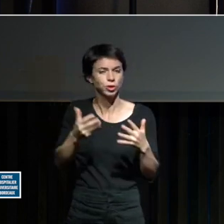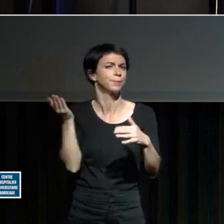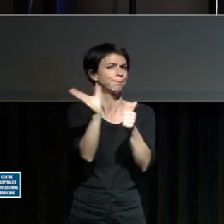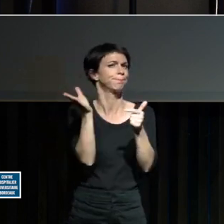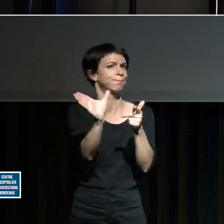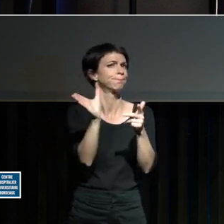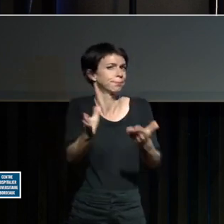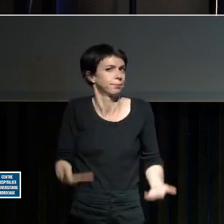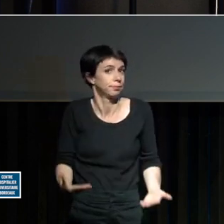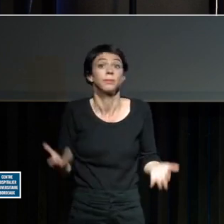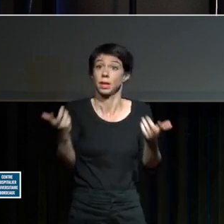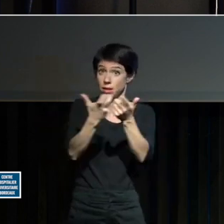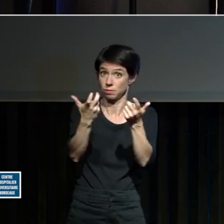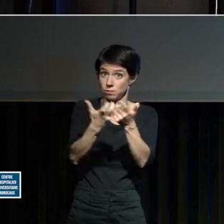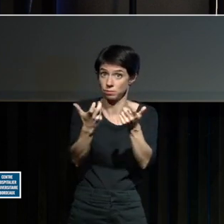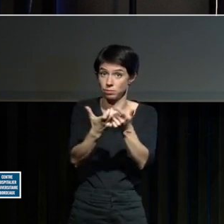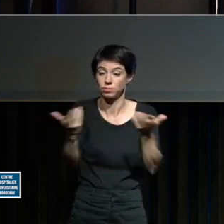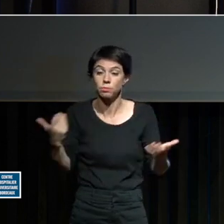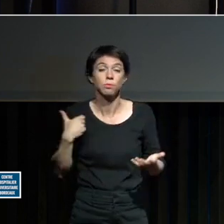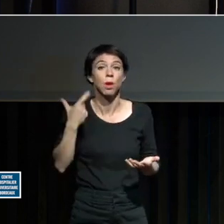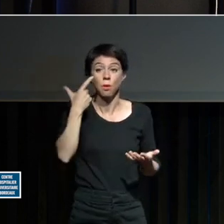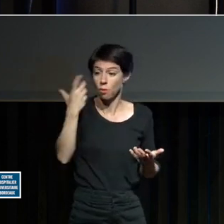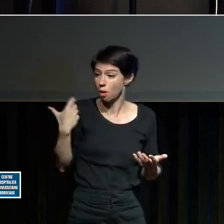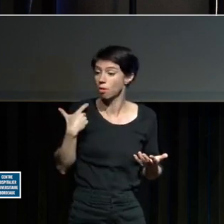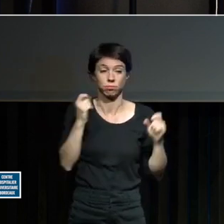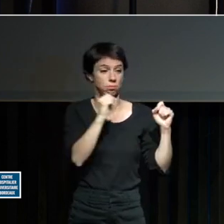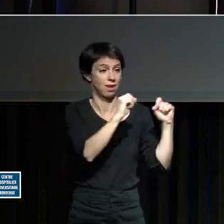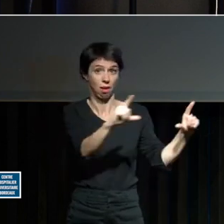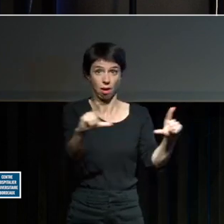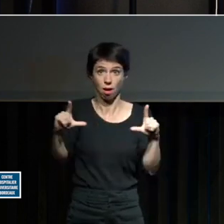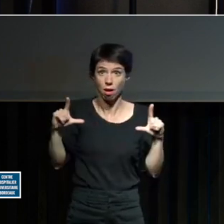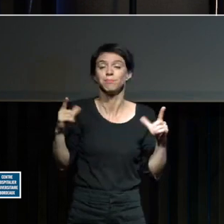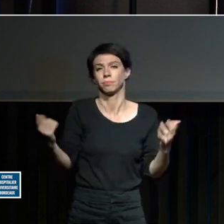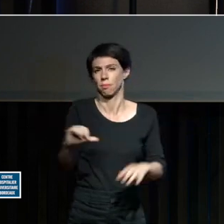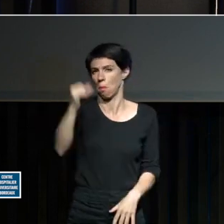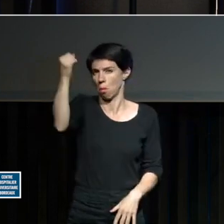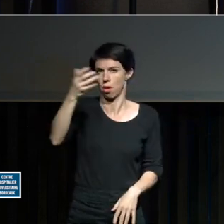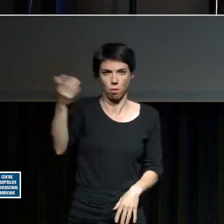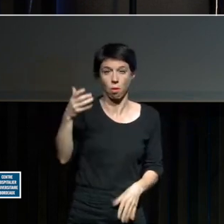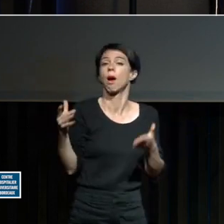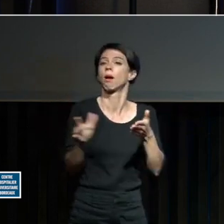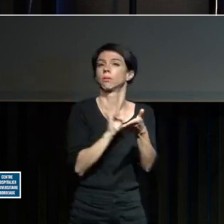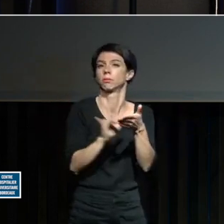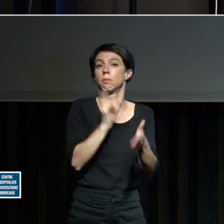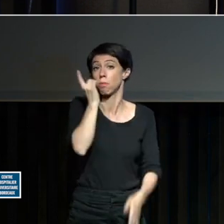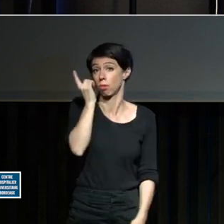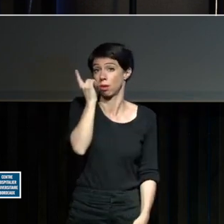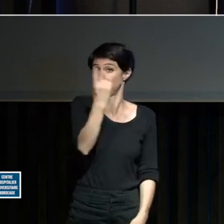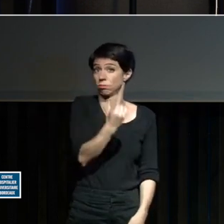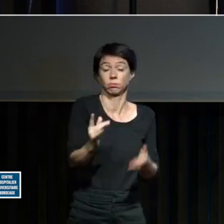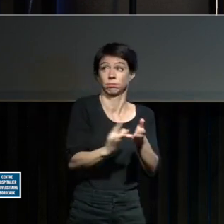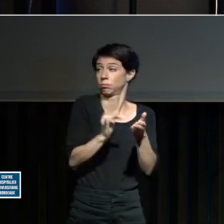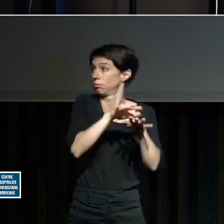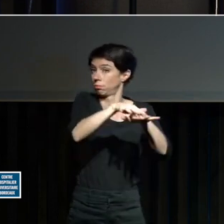Tout d'abord, on voit que parmi l'ensemble des supports, le smartphone occupe aujourd'hui une place particulièrement importante de ses